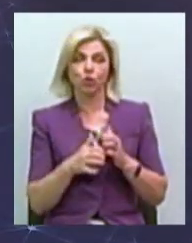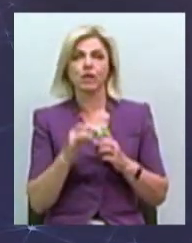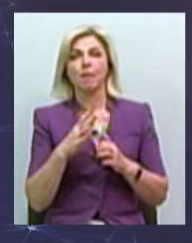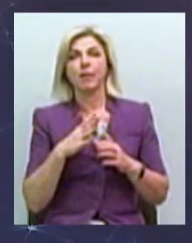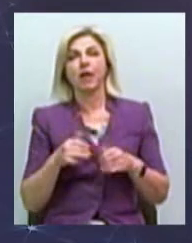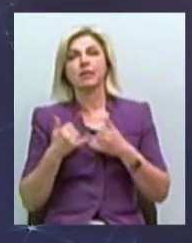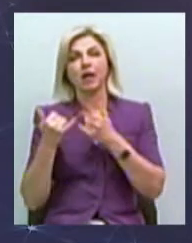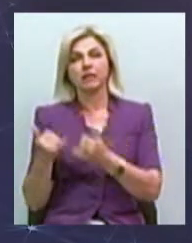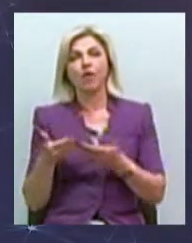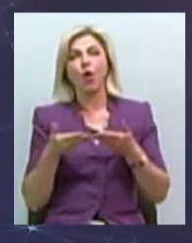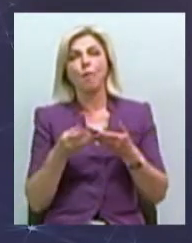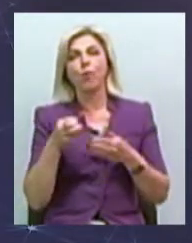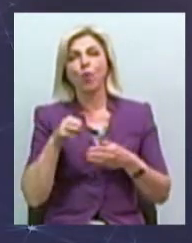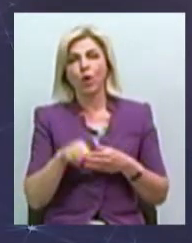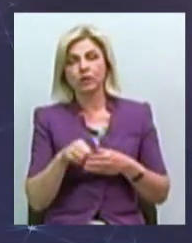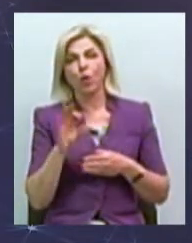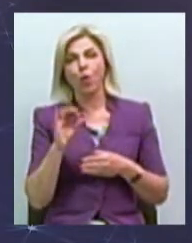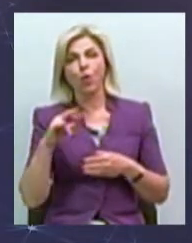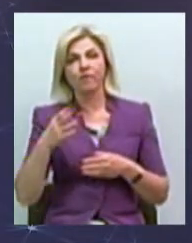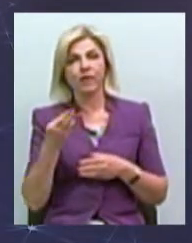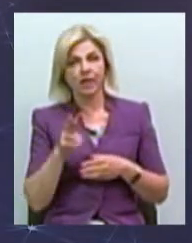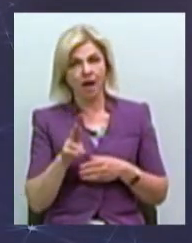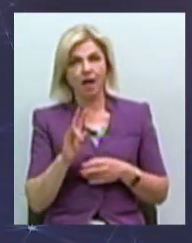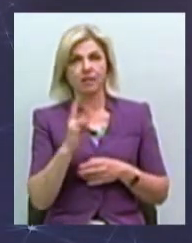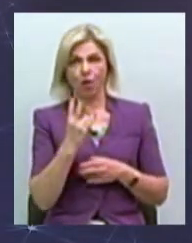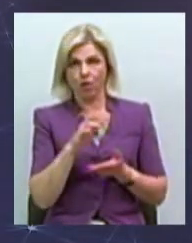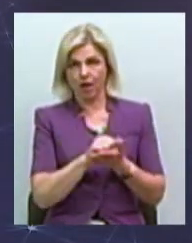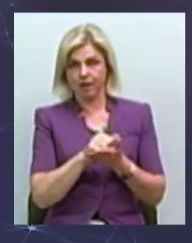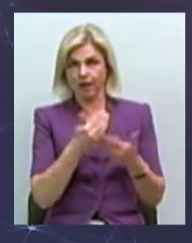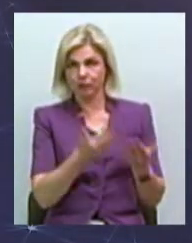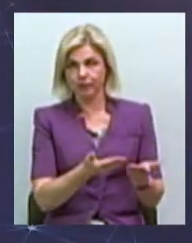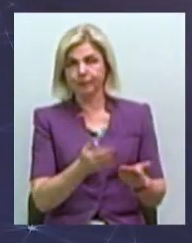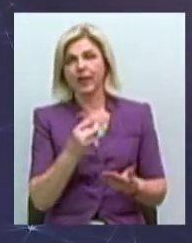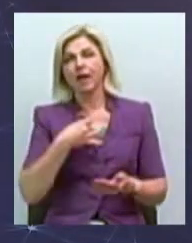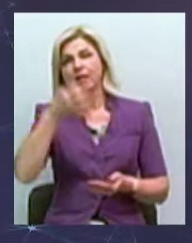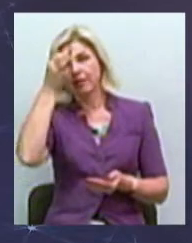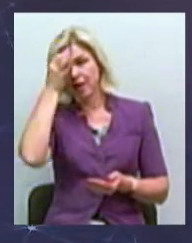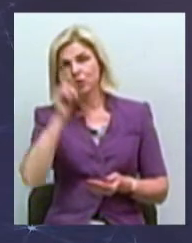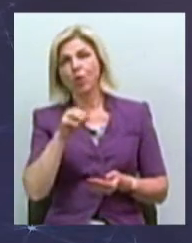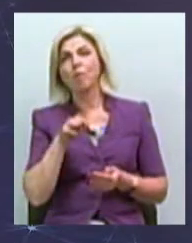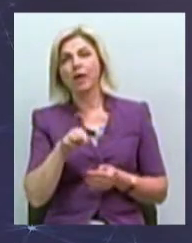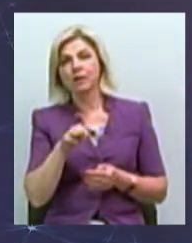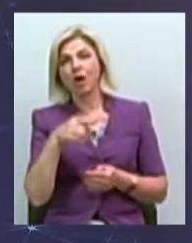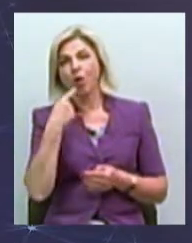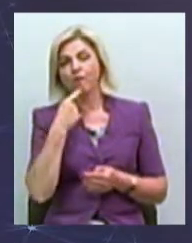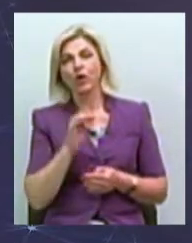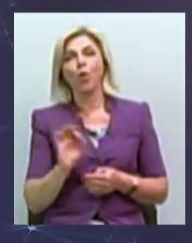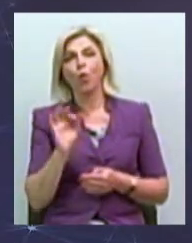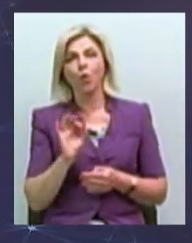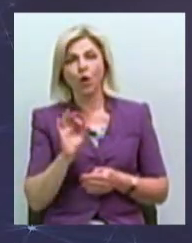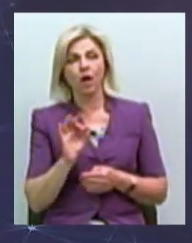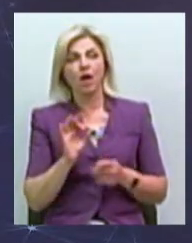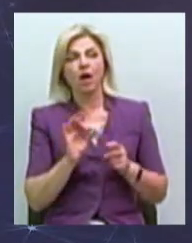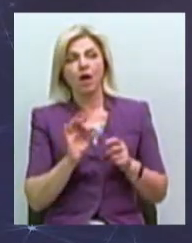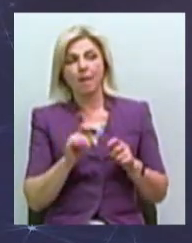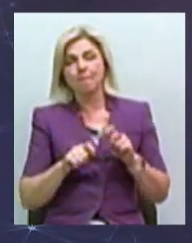порт Ольвія в концесію Миколаєву. А я зараз пропоную пригадати, що тоді в березні говорив про зиск від передачі порту